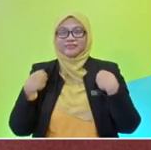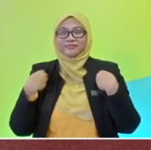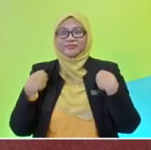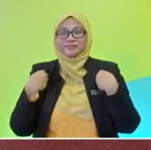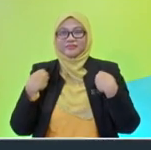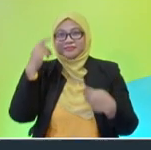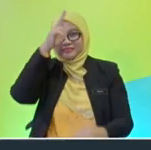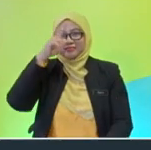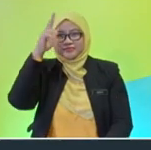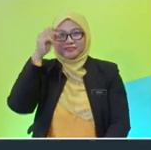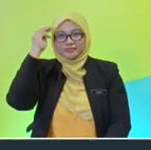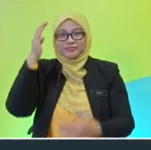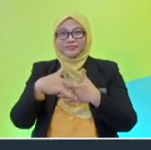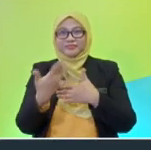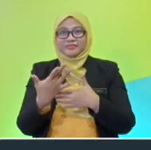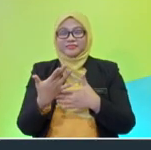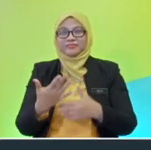di alam layu ini